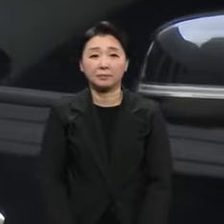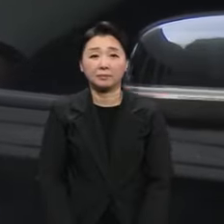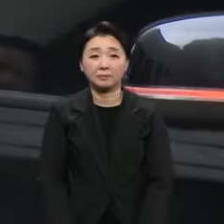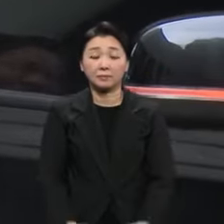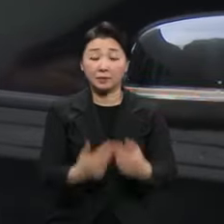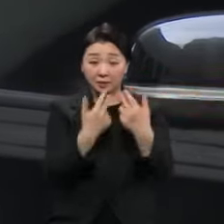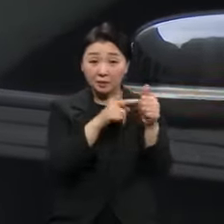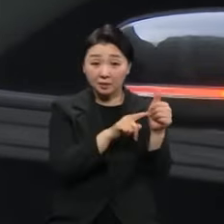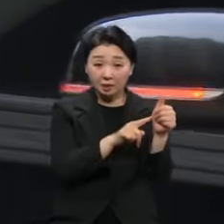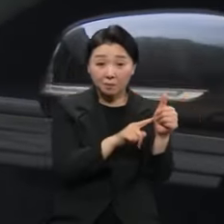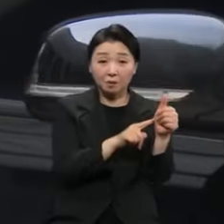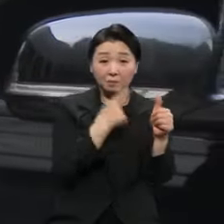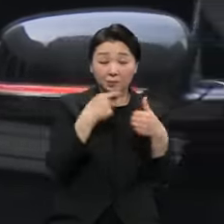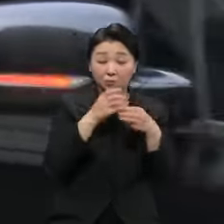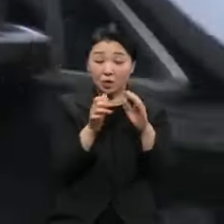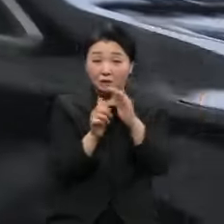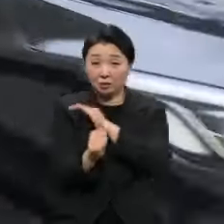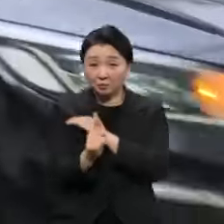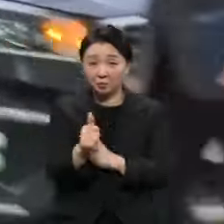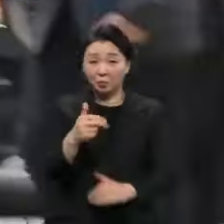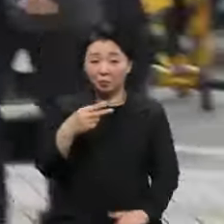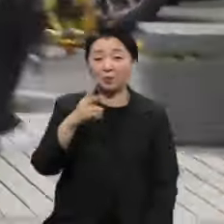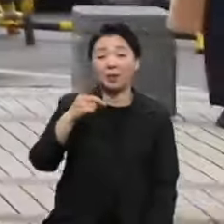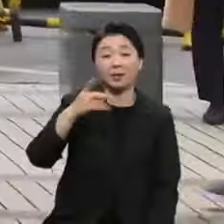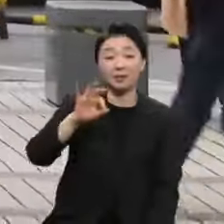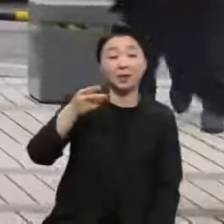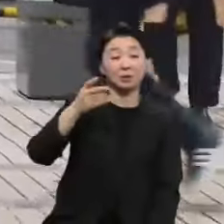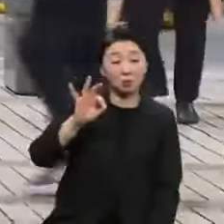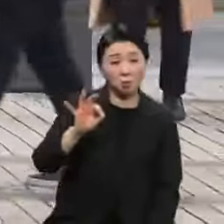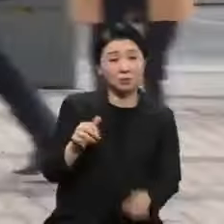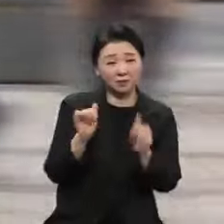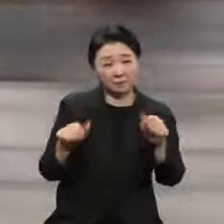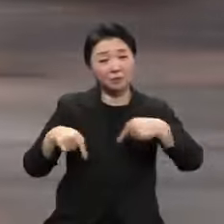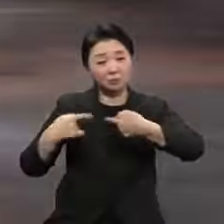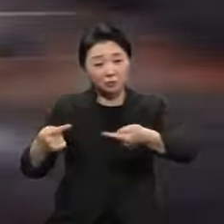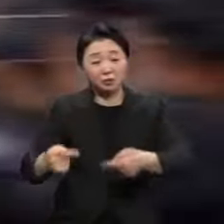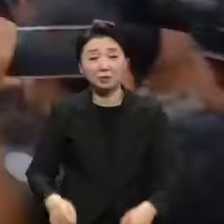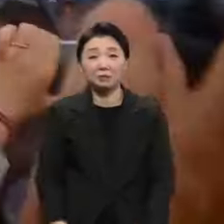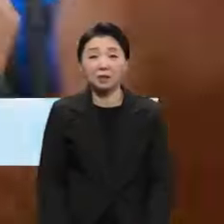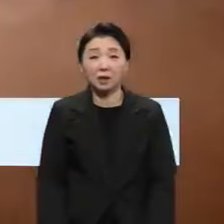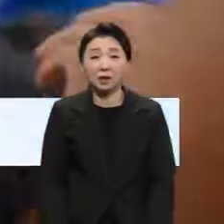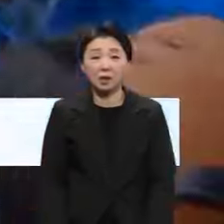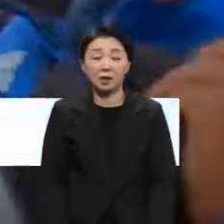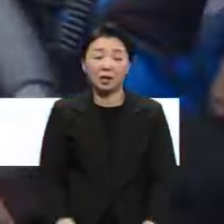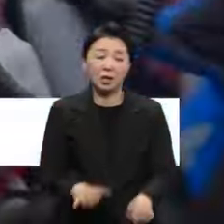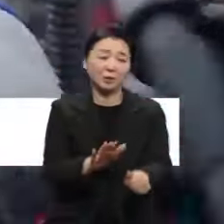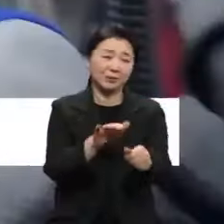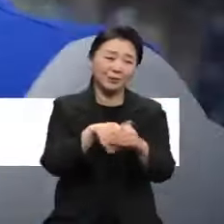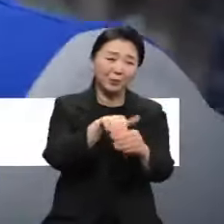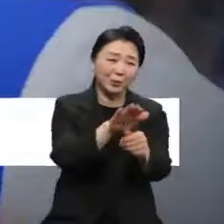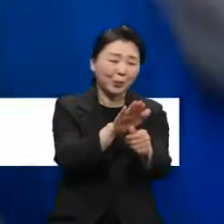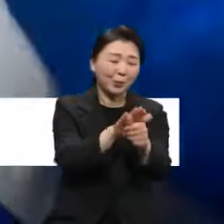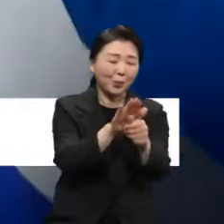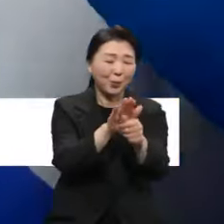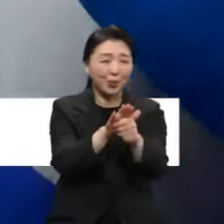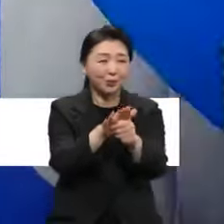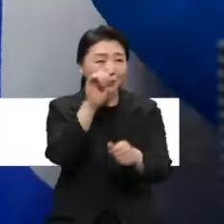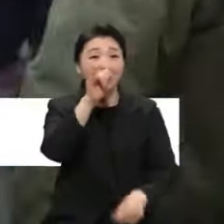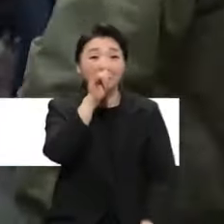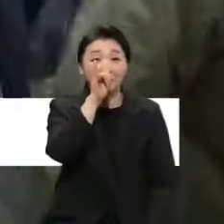이재명 더불어민주당 대표가 대장동 의혹 재판에 출석했습니다. 총선 지원 유세를 이유로 지난 19일과